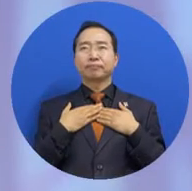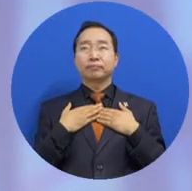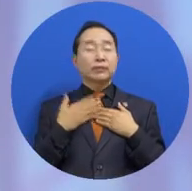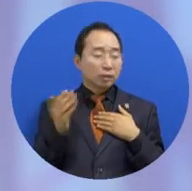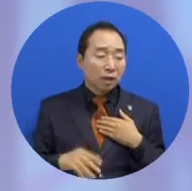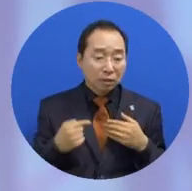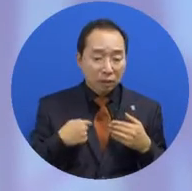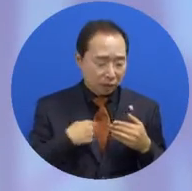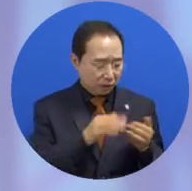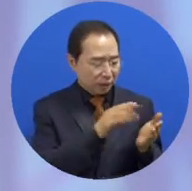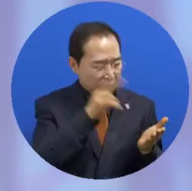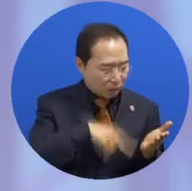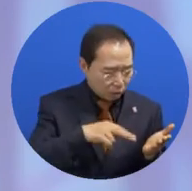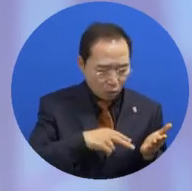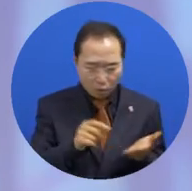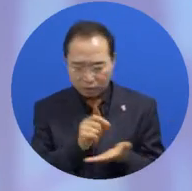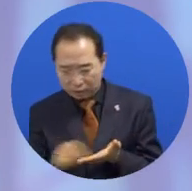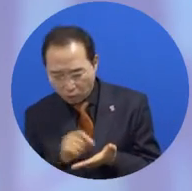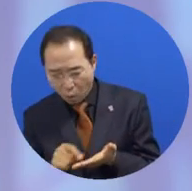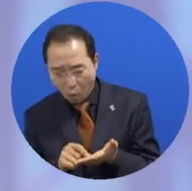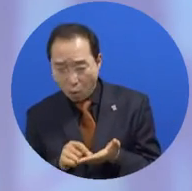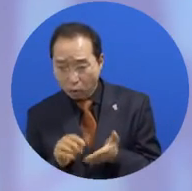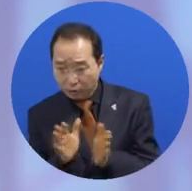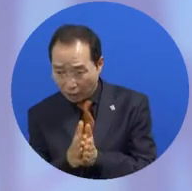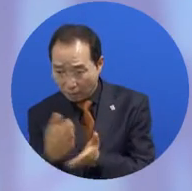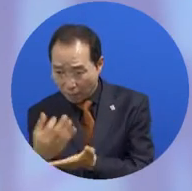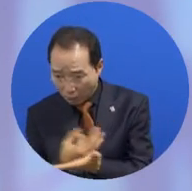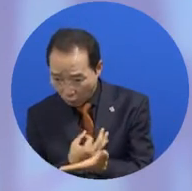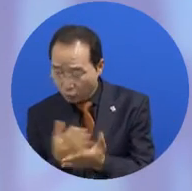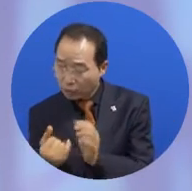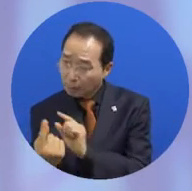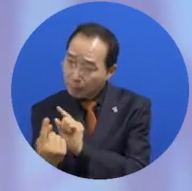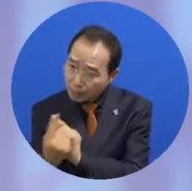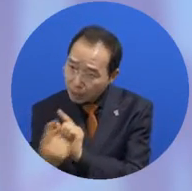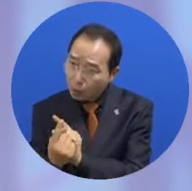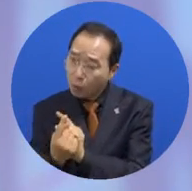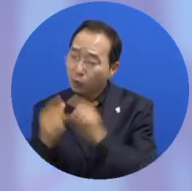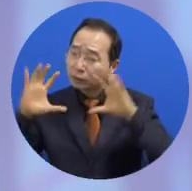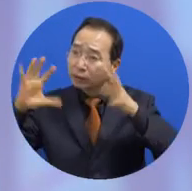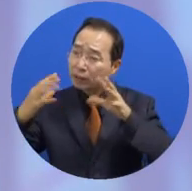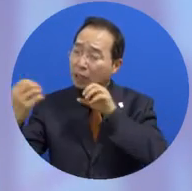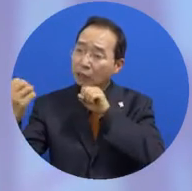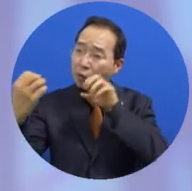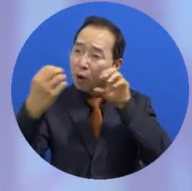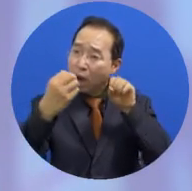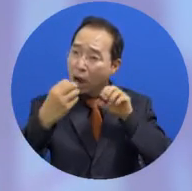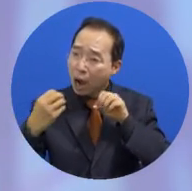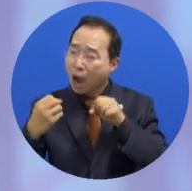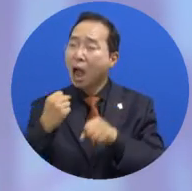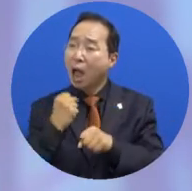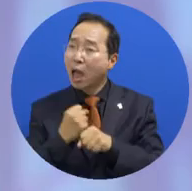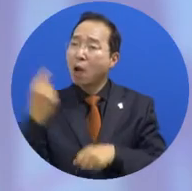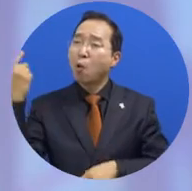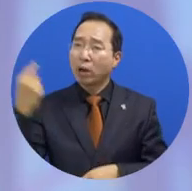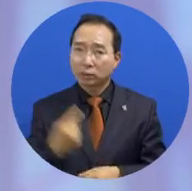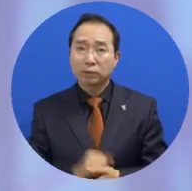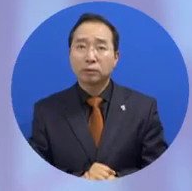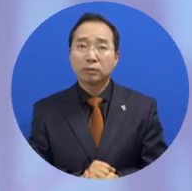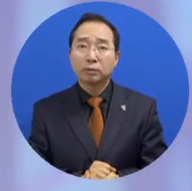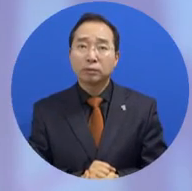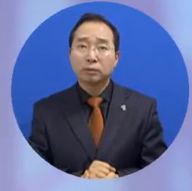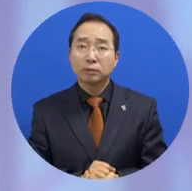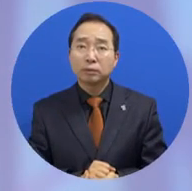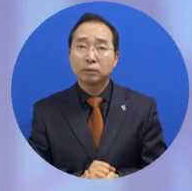계속 읽고 쓰고 그걸로 이제 밥벌이도 하고 이제 사람도 만나고 이 세상과 대화를 하고 이렇게